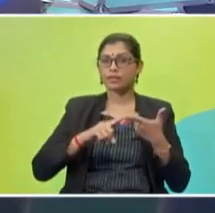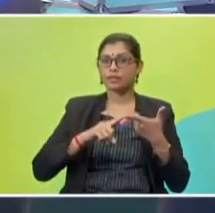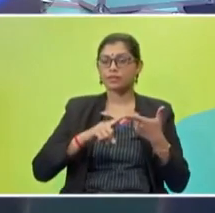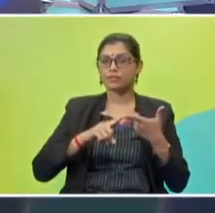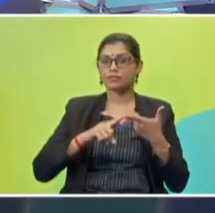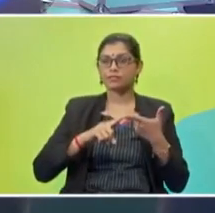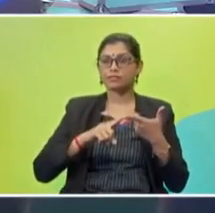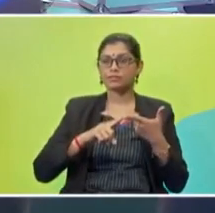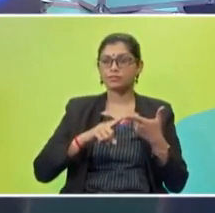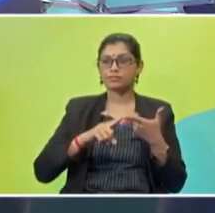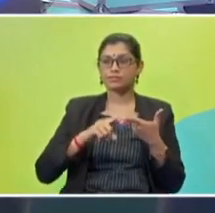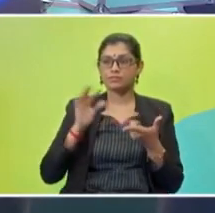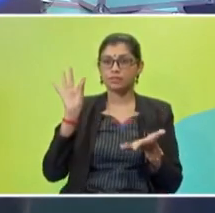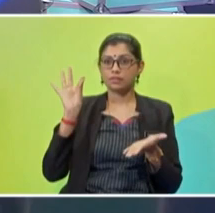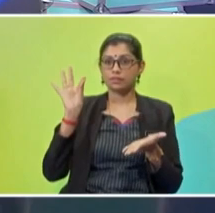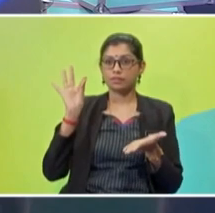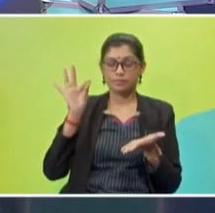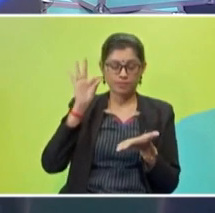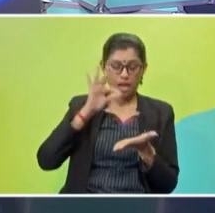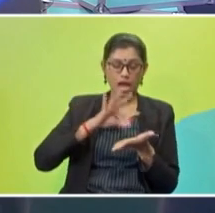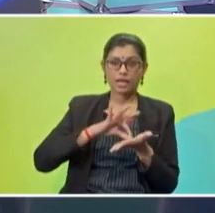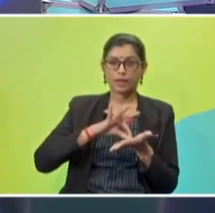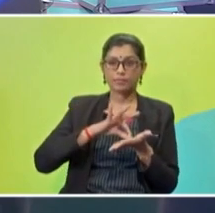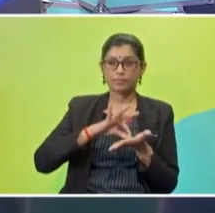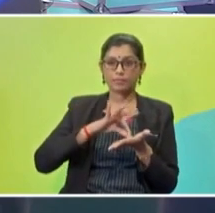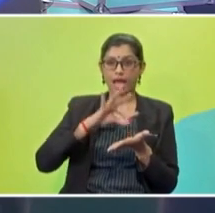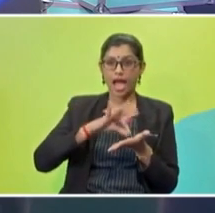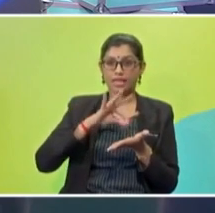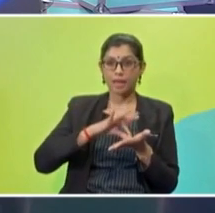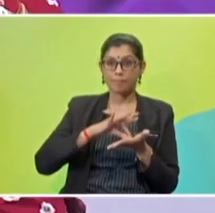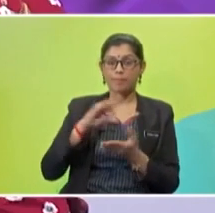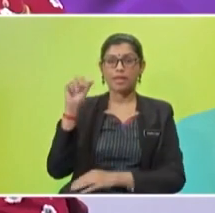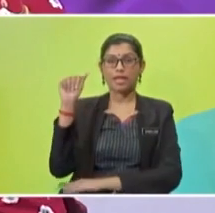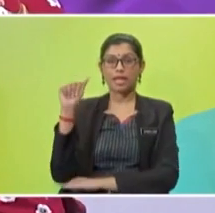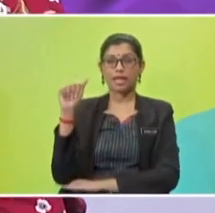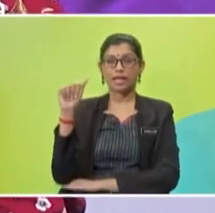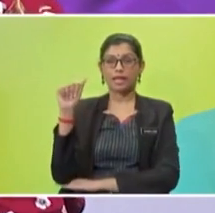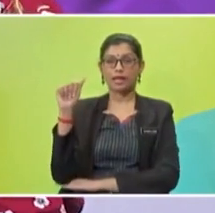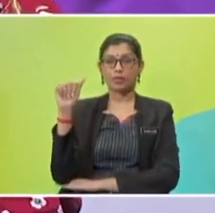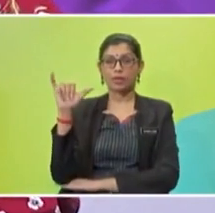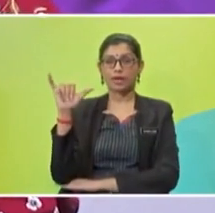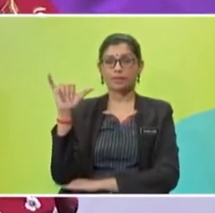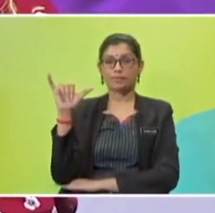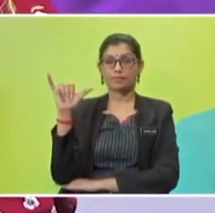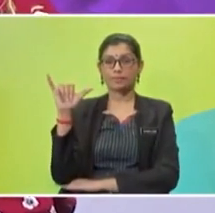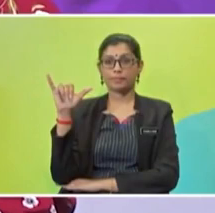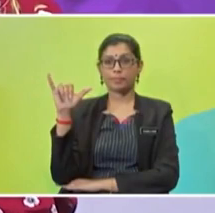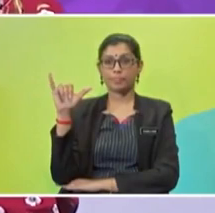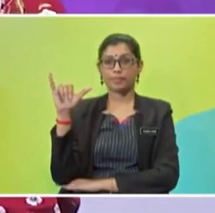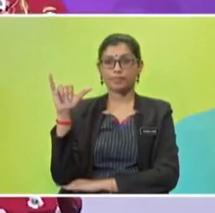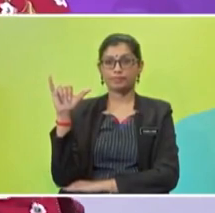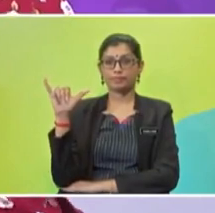bagifilm21.com ayam ayam ayam hyejin ayam ih wwwbimosici66.com